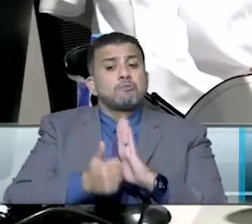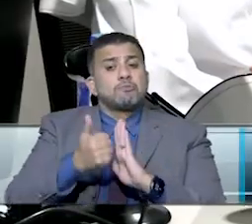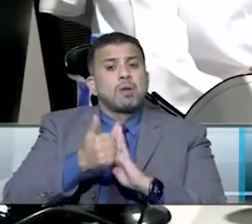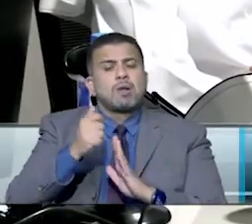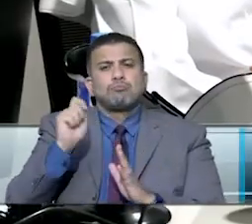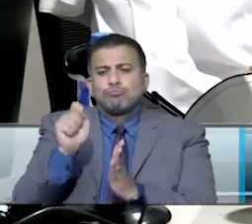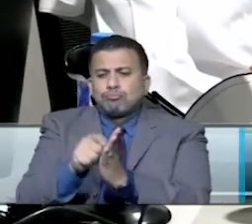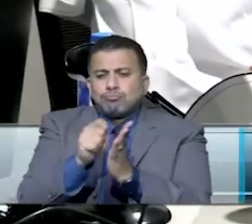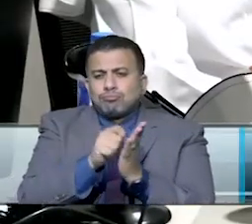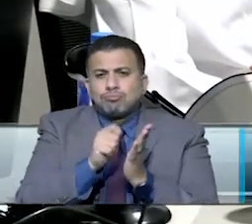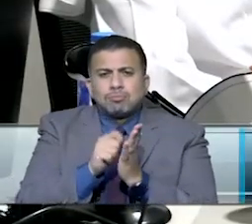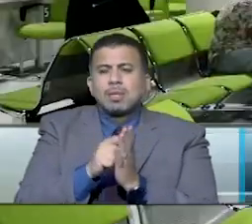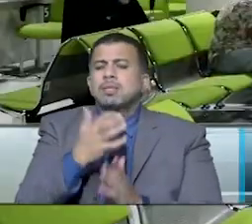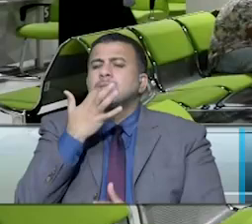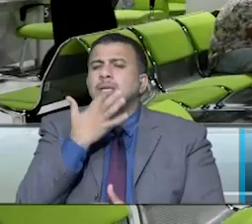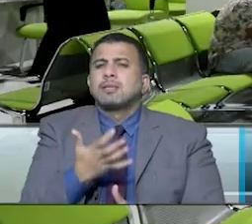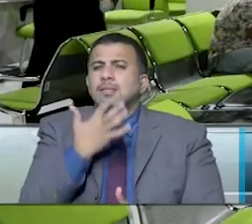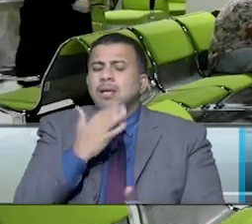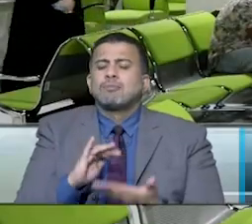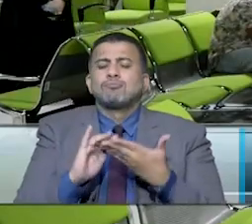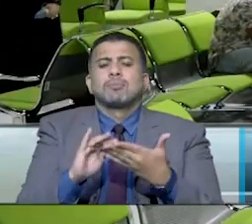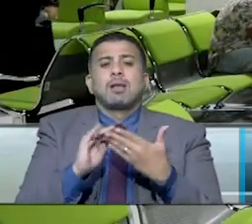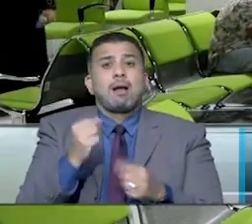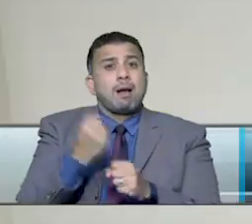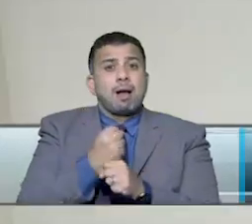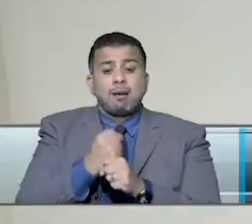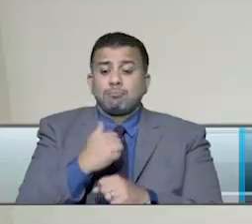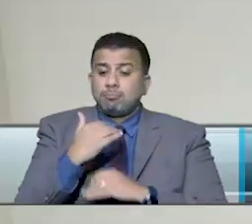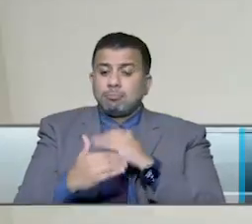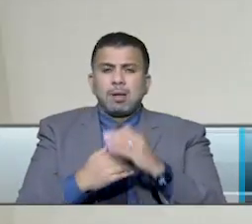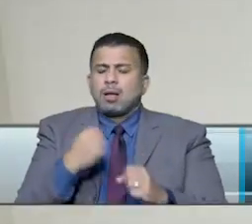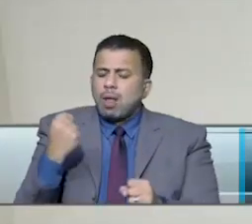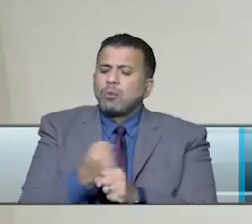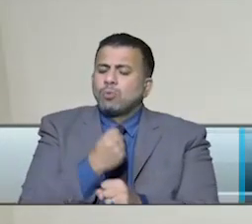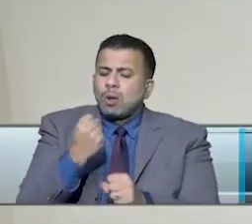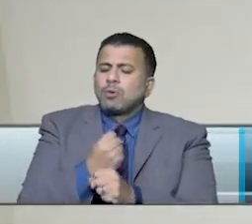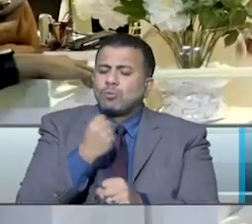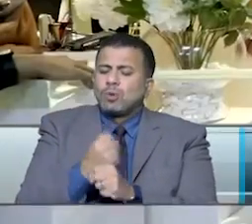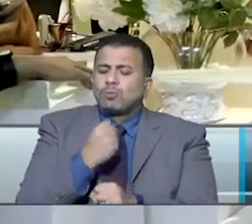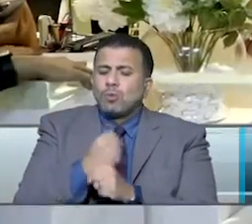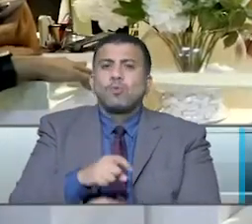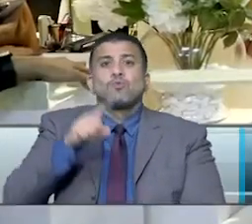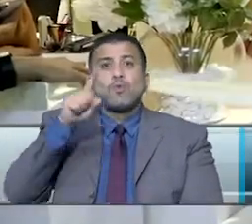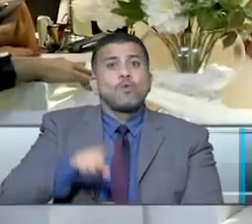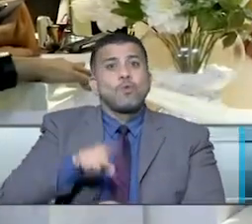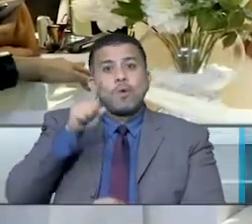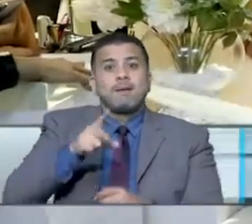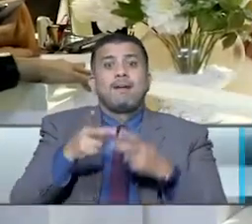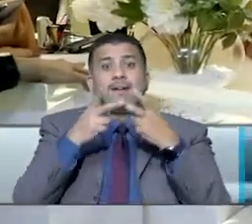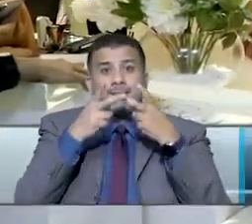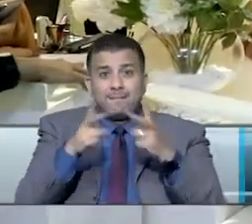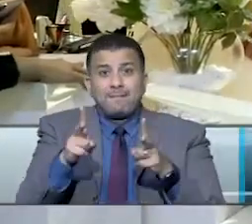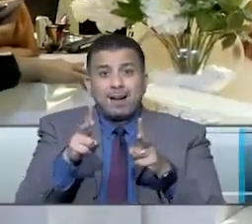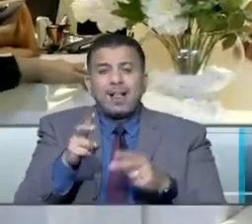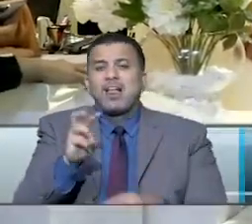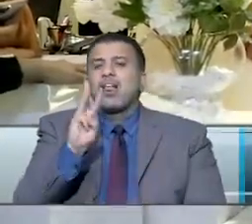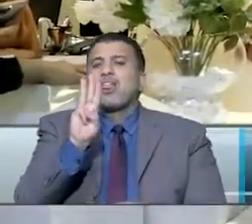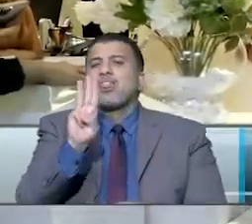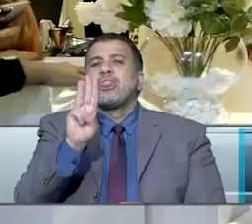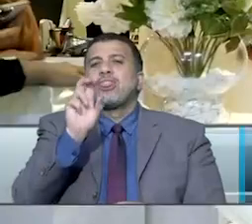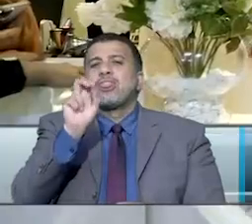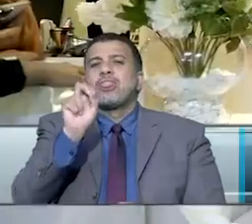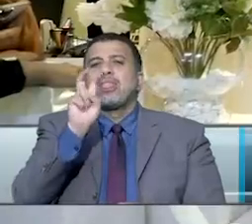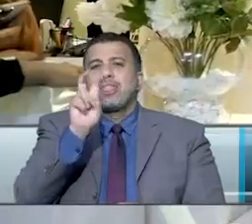المعاملات وتقديم التسهيلات مسيره عمل دؤوب توجت اليوم بافتتاح مركز الثقه للخدمات